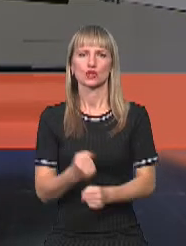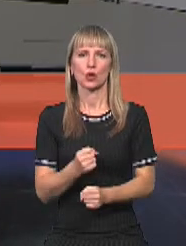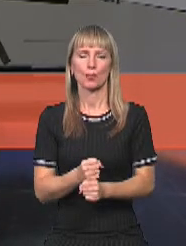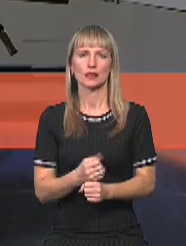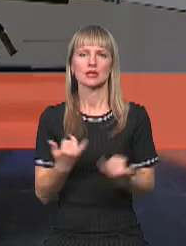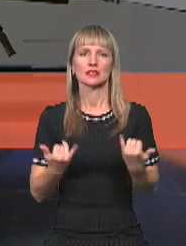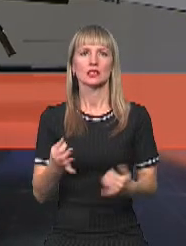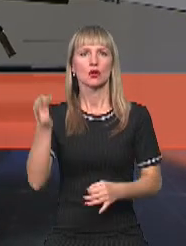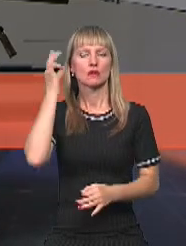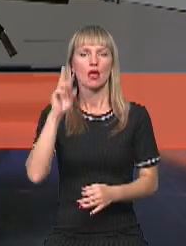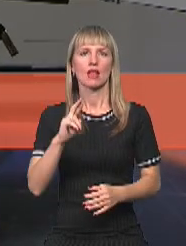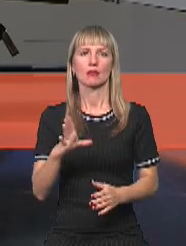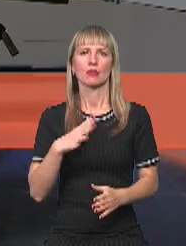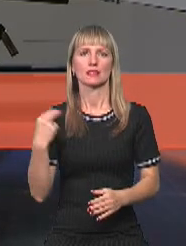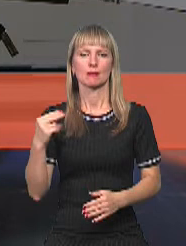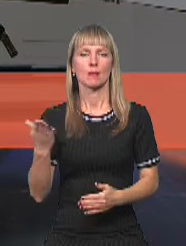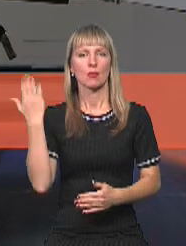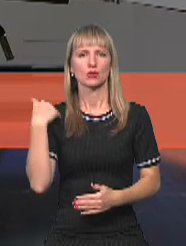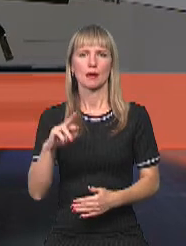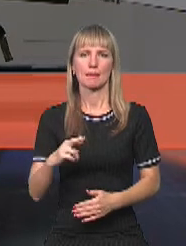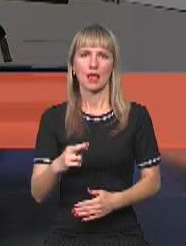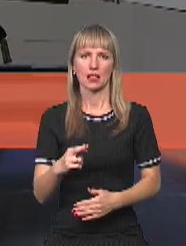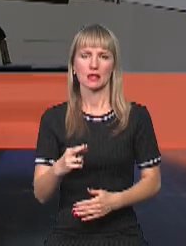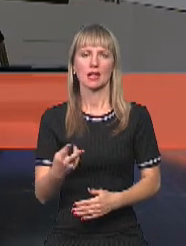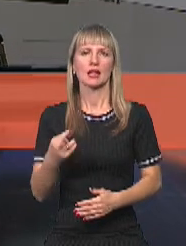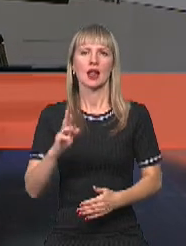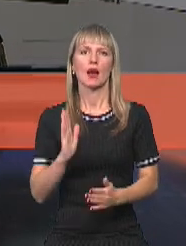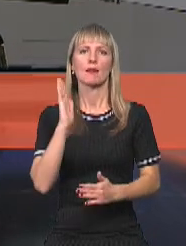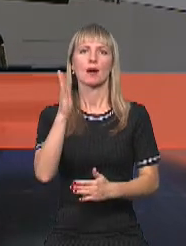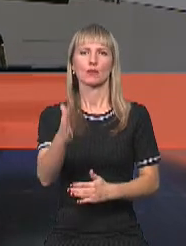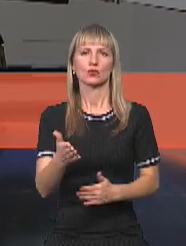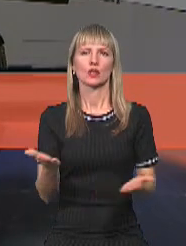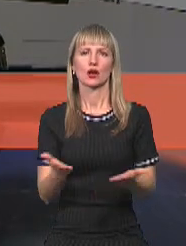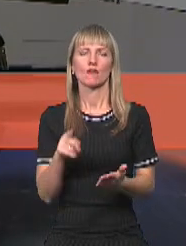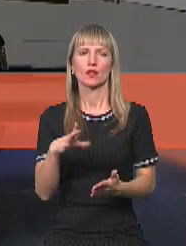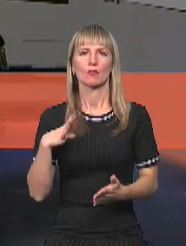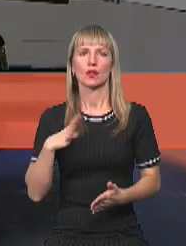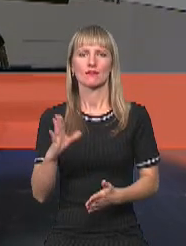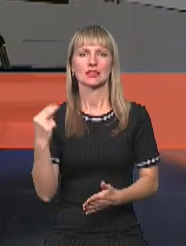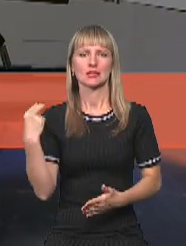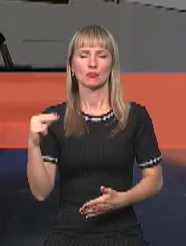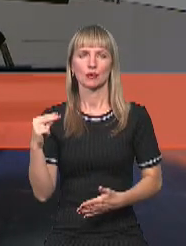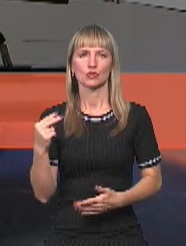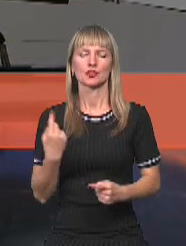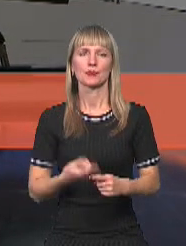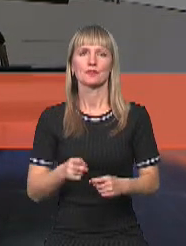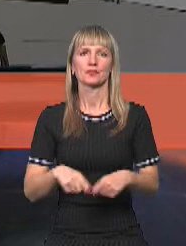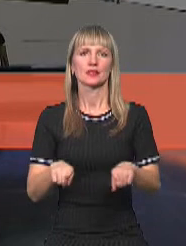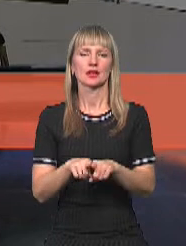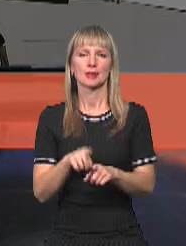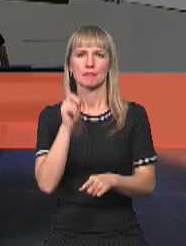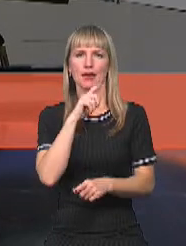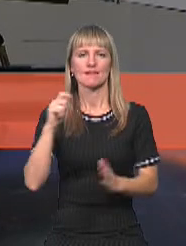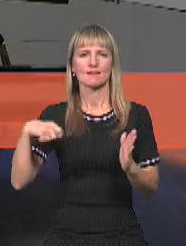зараз згадаємо, як була в Запоріжжі минула п'ятниця, п'ятниця для майбутнього, якою вона була в Запоріжжі. Це такий